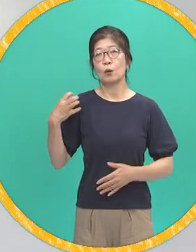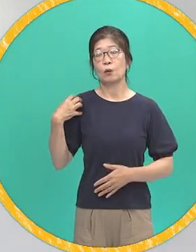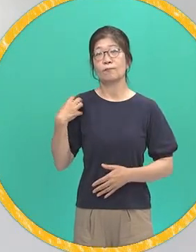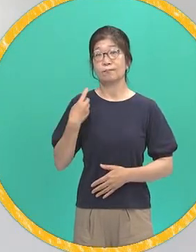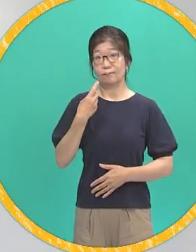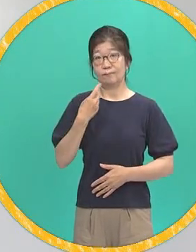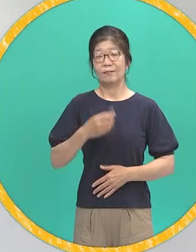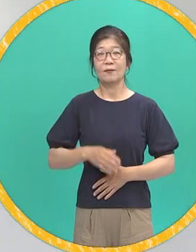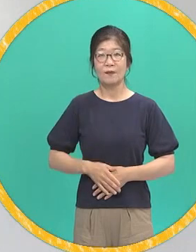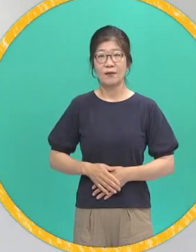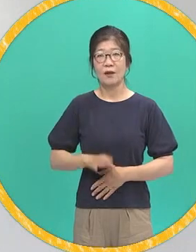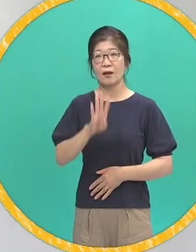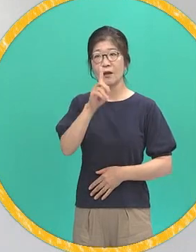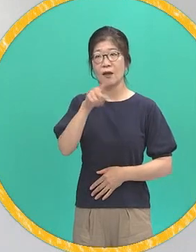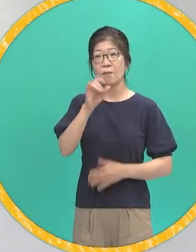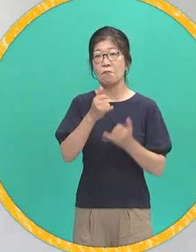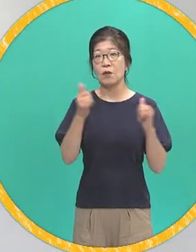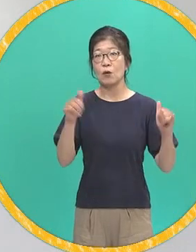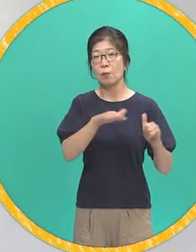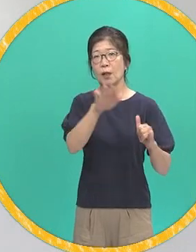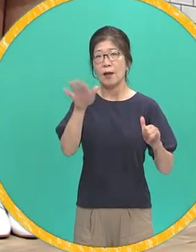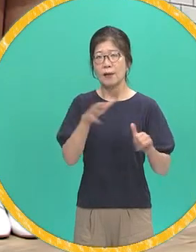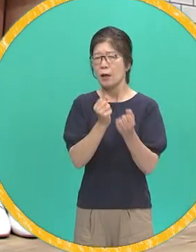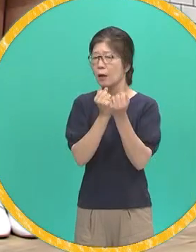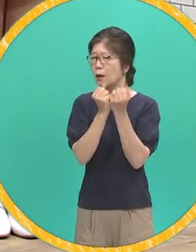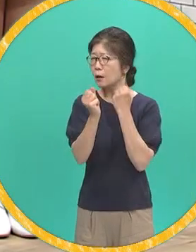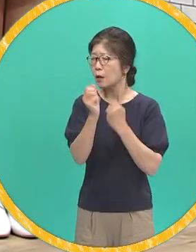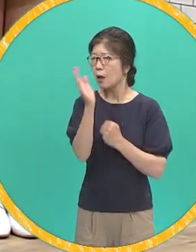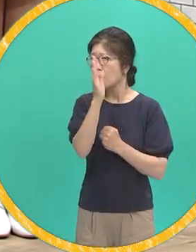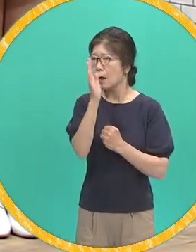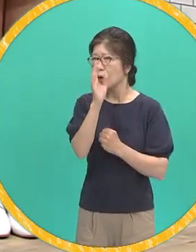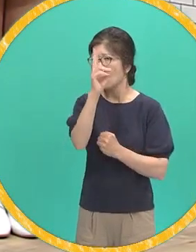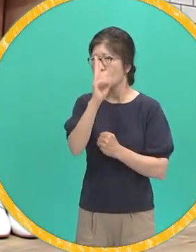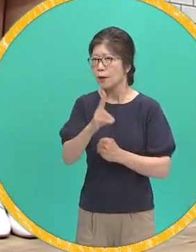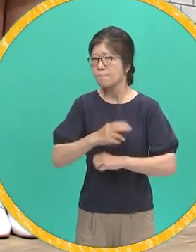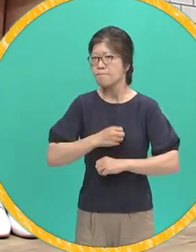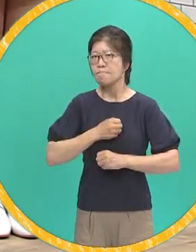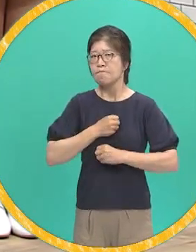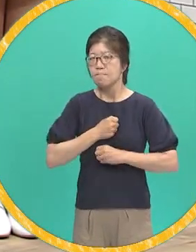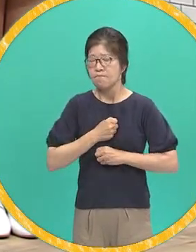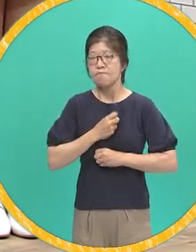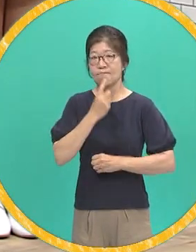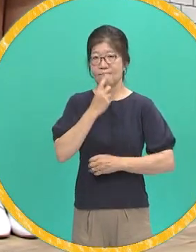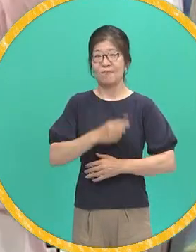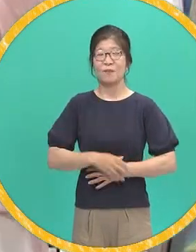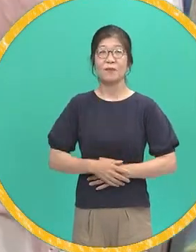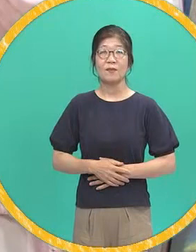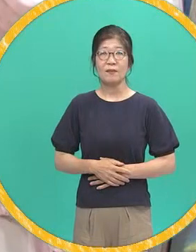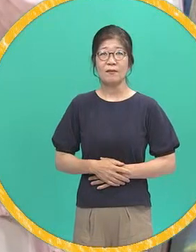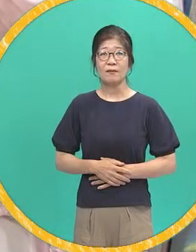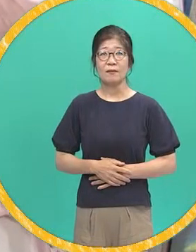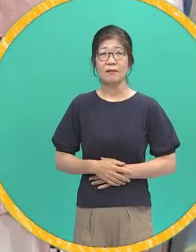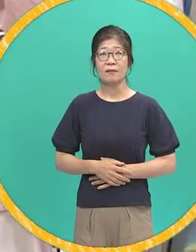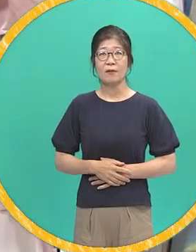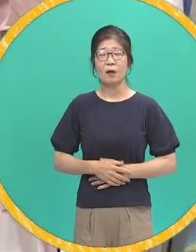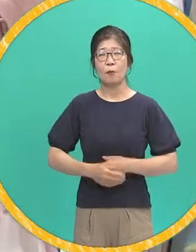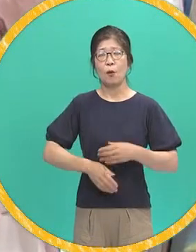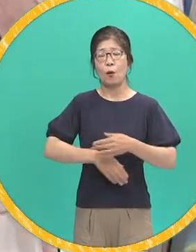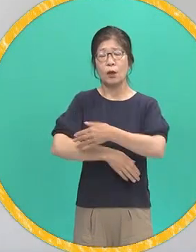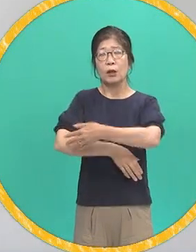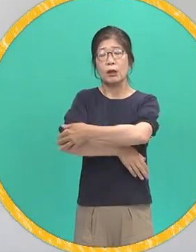から県民の皆様に失礼のないように姿勢や立ち振る舞いは特に気を使ってますこの肘の角度